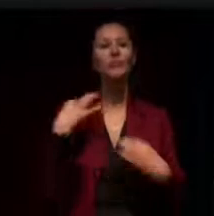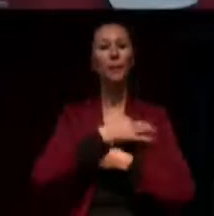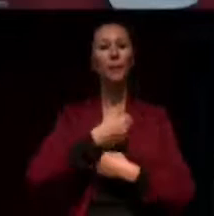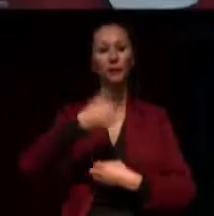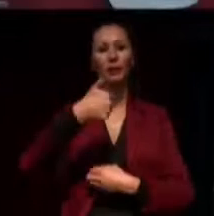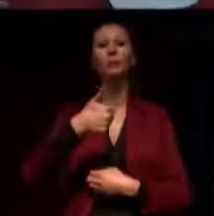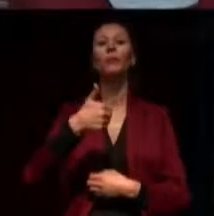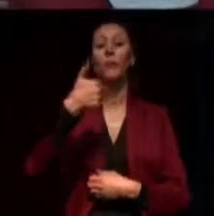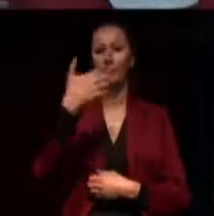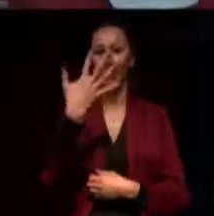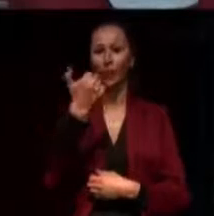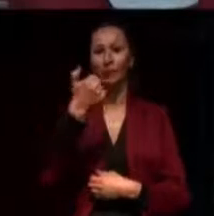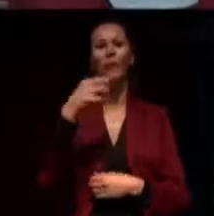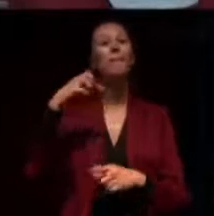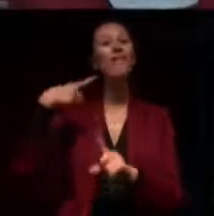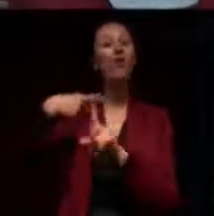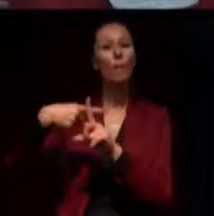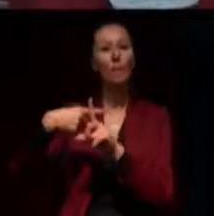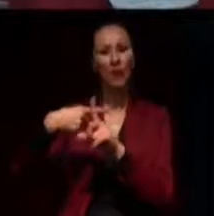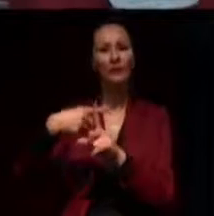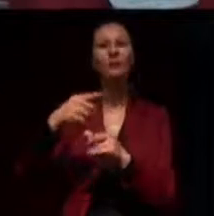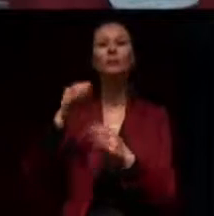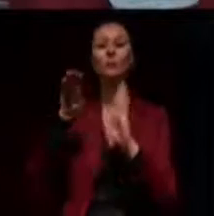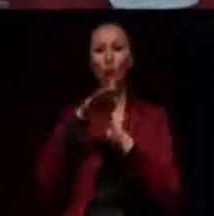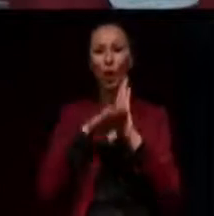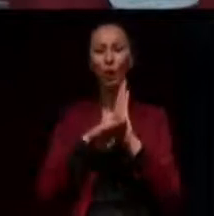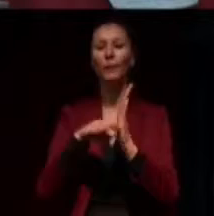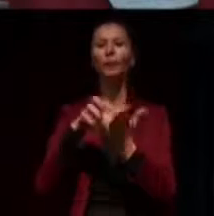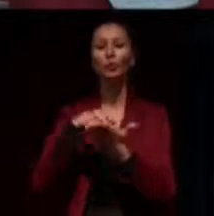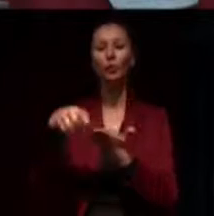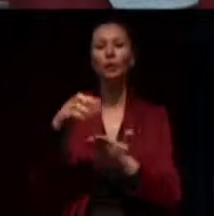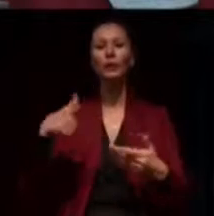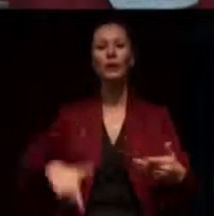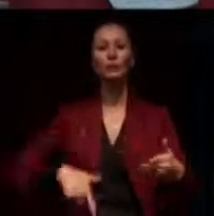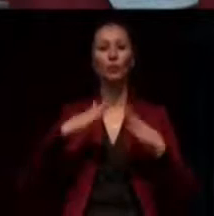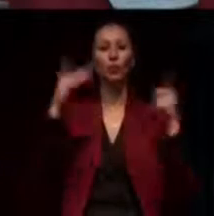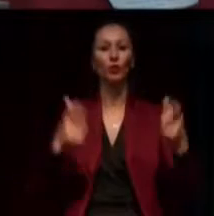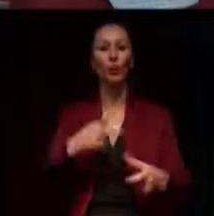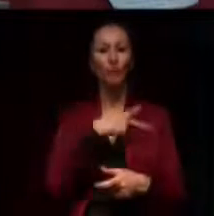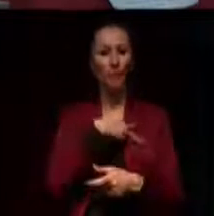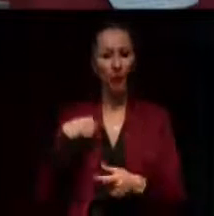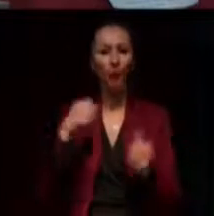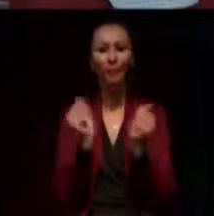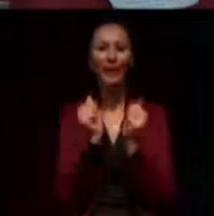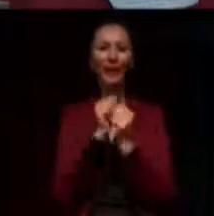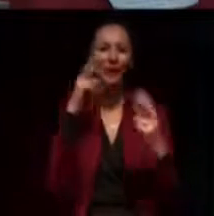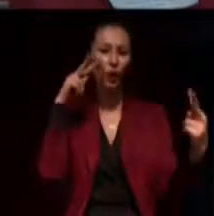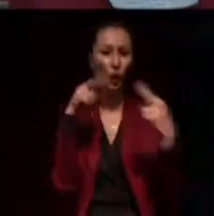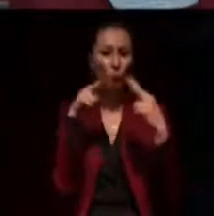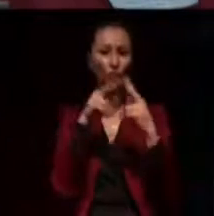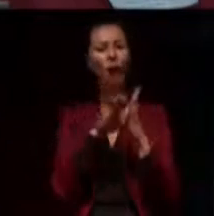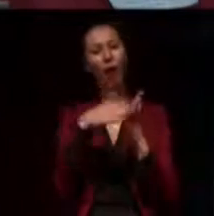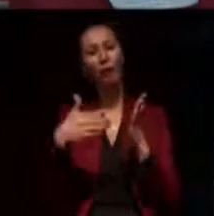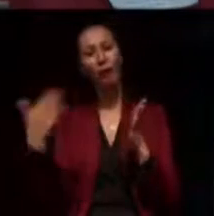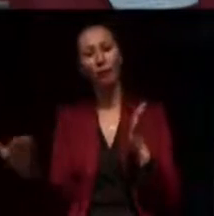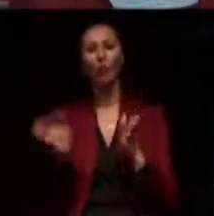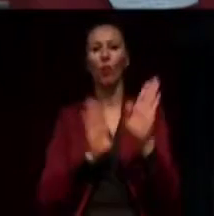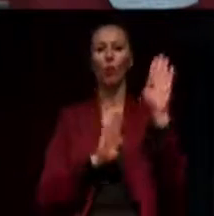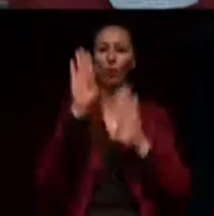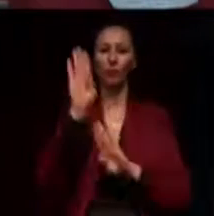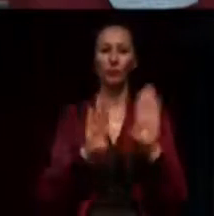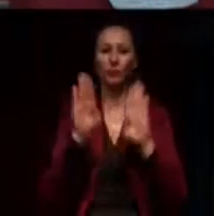Başkanım, 5 ve 6 performans programı ve bütçe İzmir Büyükşehir Belediyesi'nin birlikte görüşülsün, ayrı ayrı